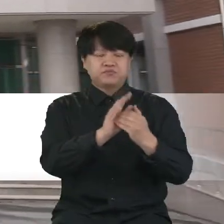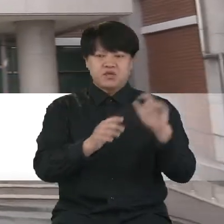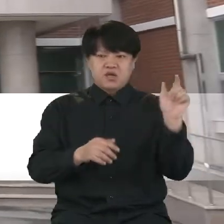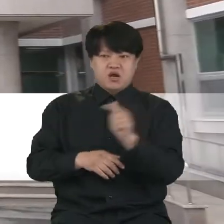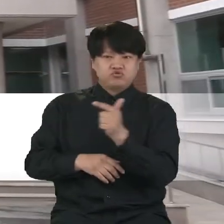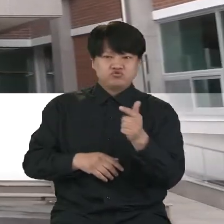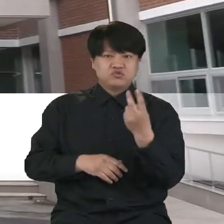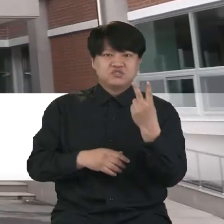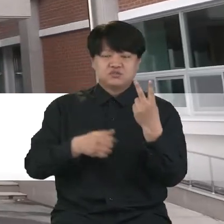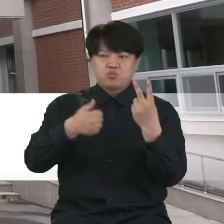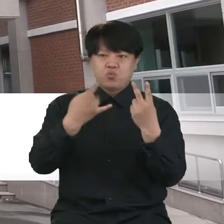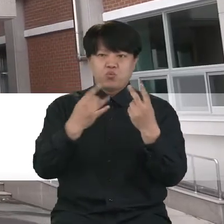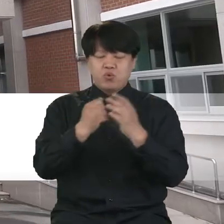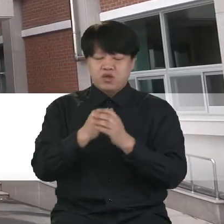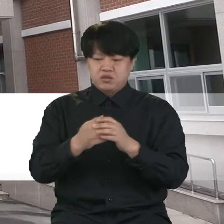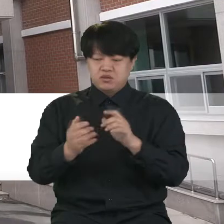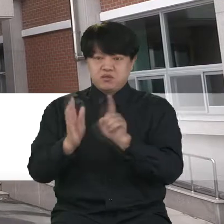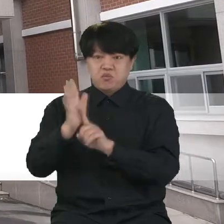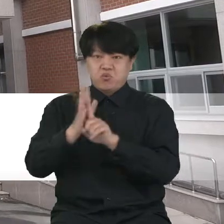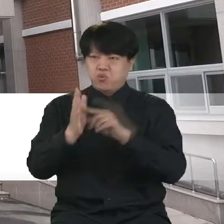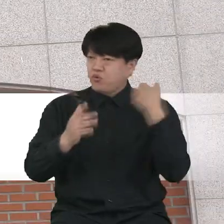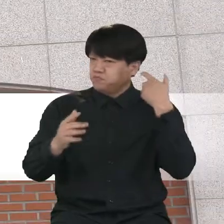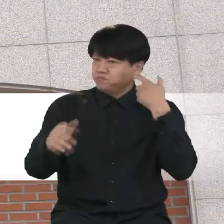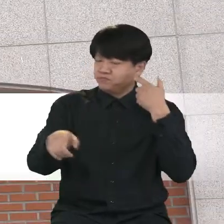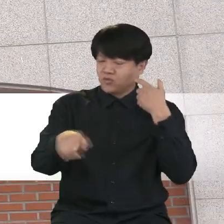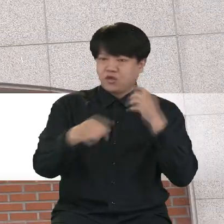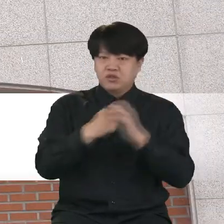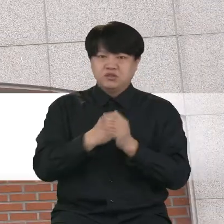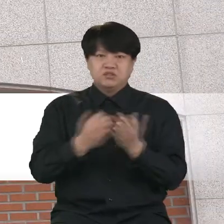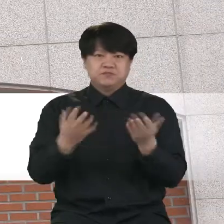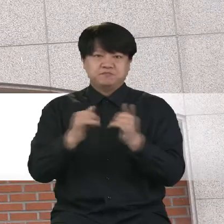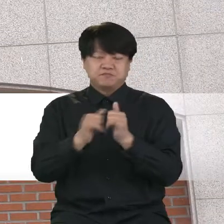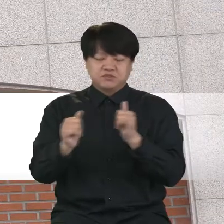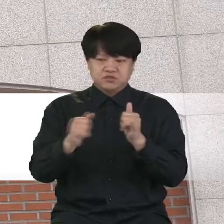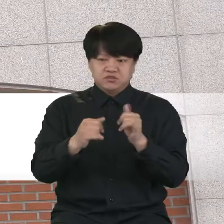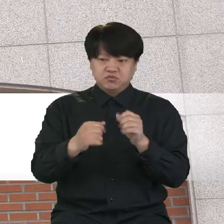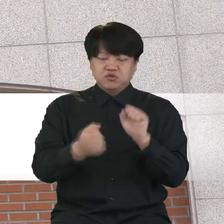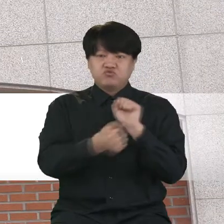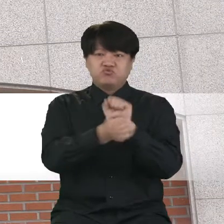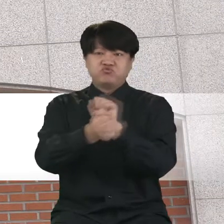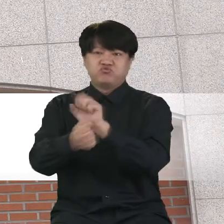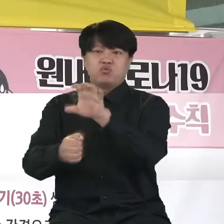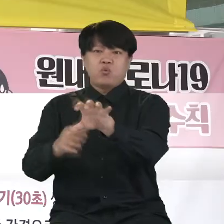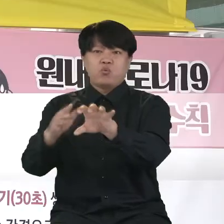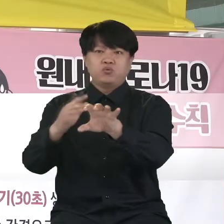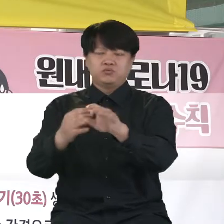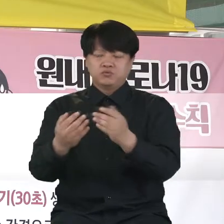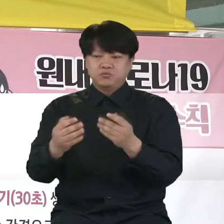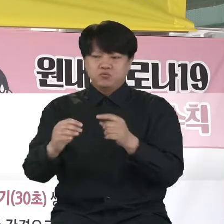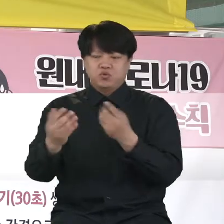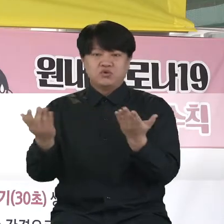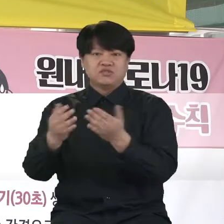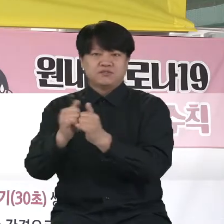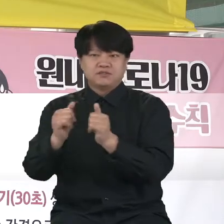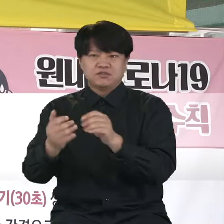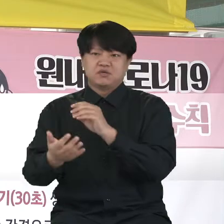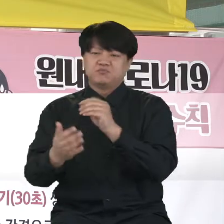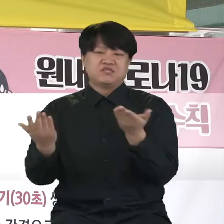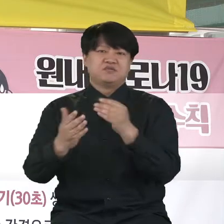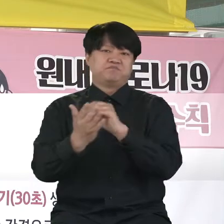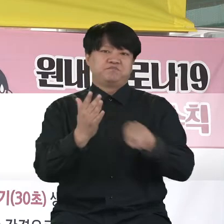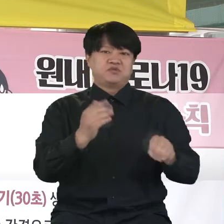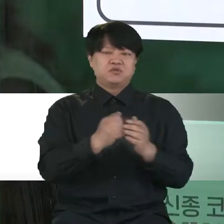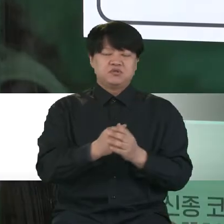2회의 종사자에 대한 발열 감시는 물론 코론 l 고유 행 지역 방문 종사자 업무 베젤 호흡기 환자 격리 조치를